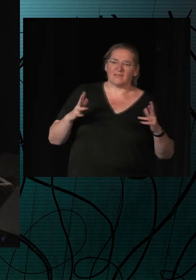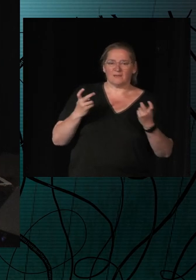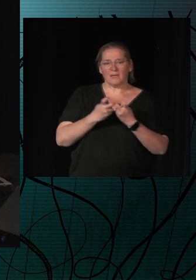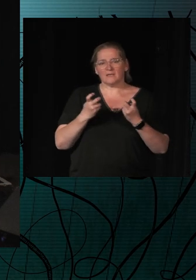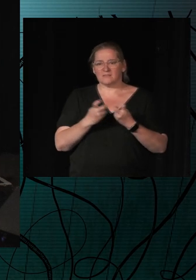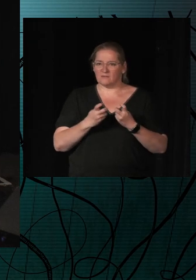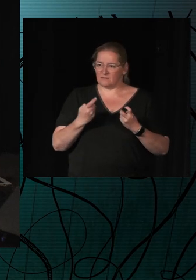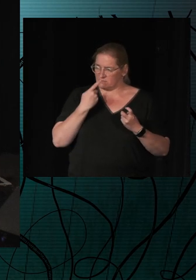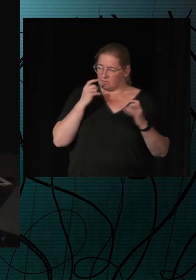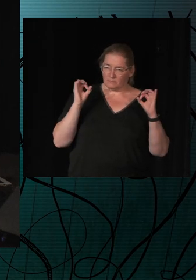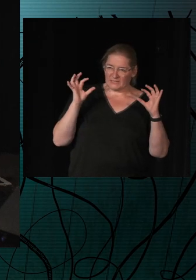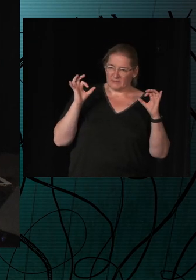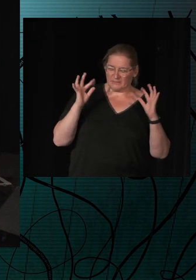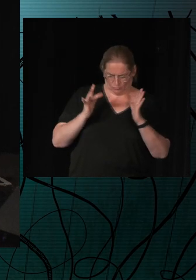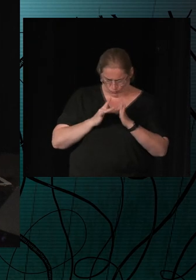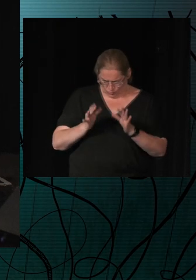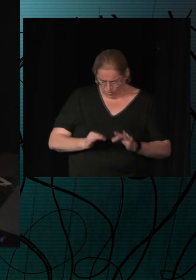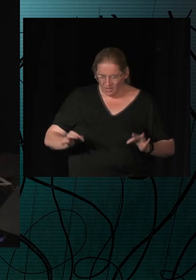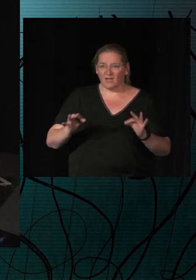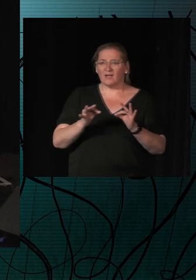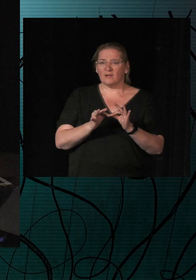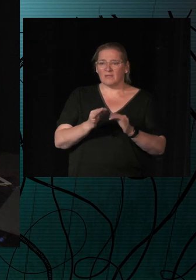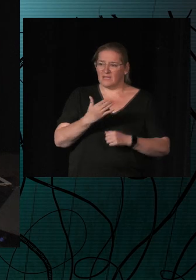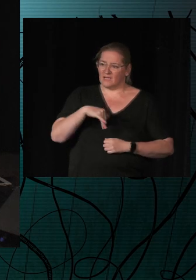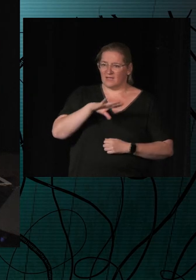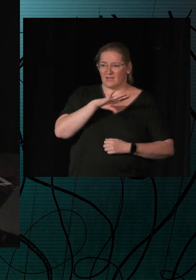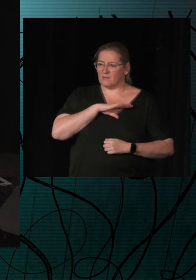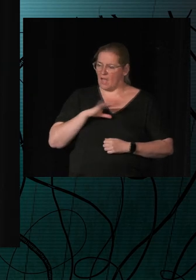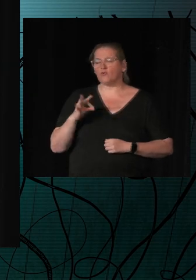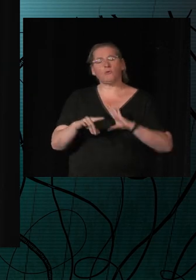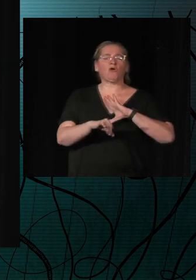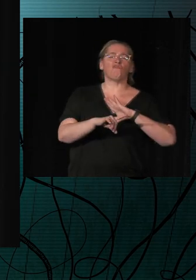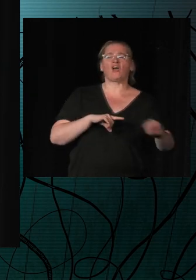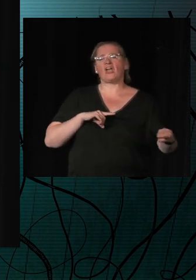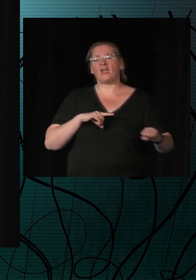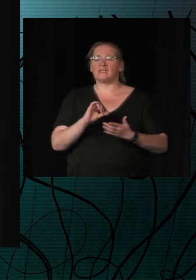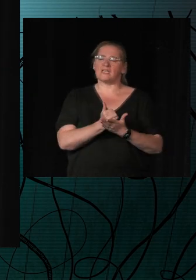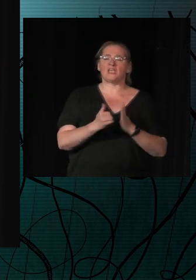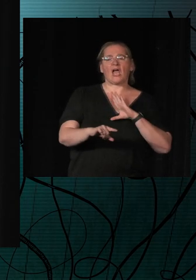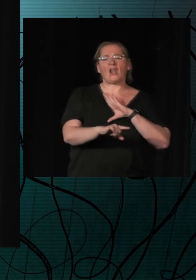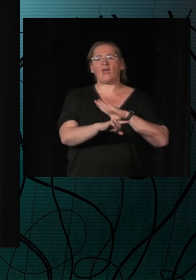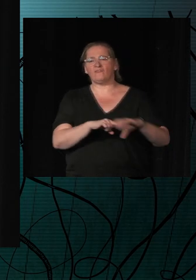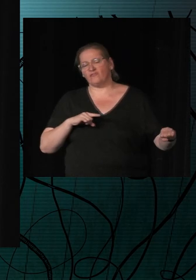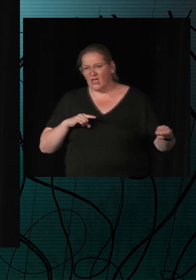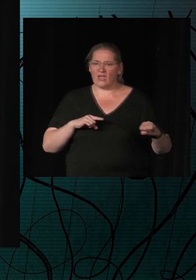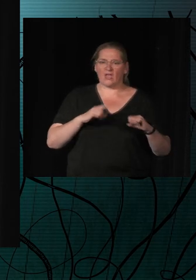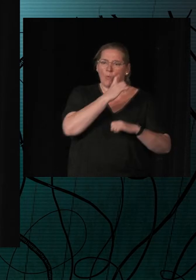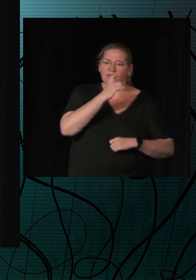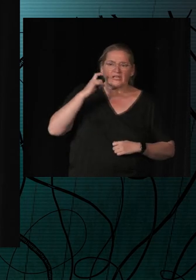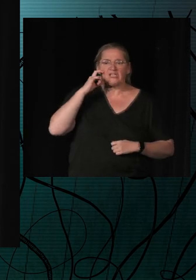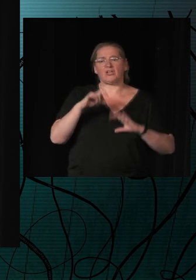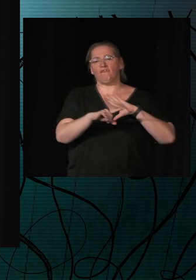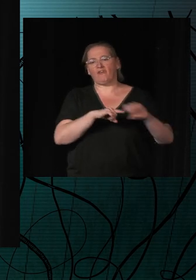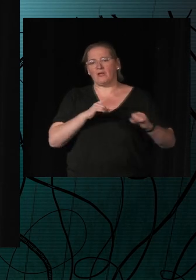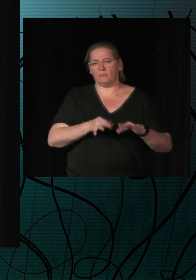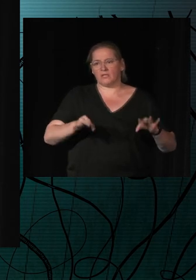d'avoir connu le pays de font enc alors ils vont dire oua j'ai fait le Sénégal j'ai fait la Mauritanie bon en réalité ils n'ont rien fait du tout c'est